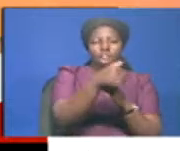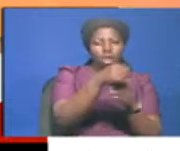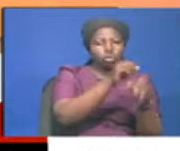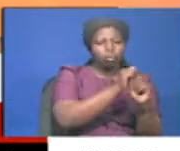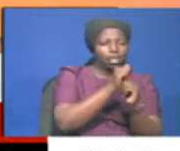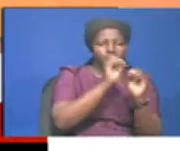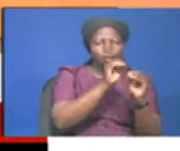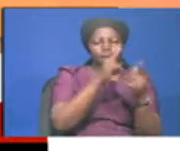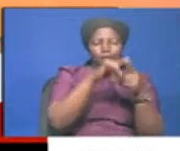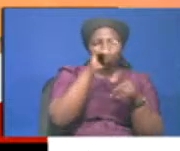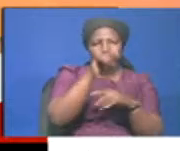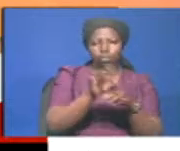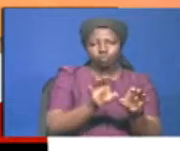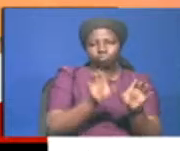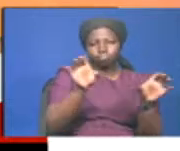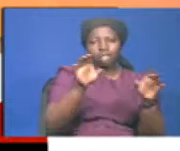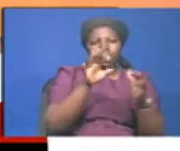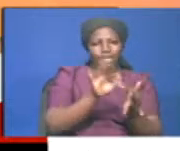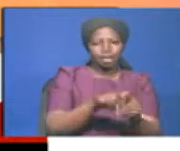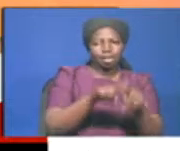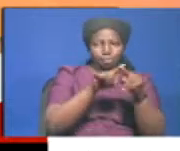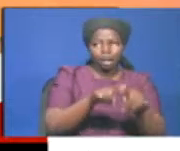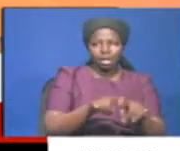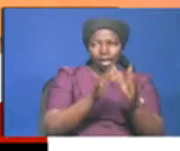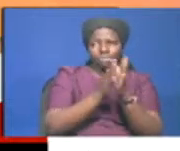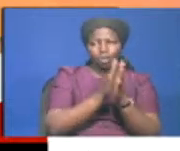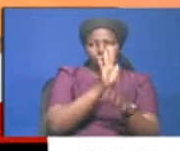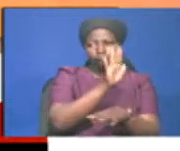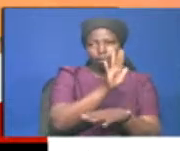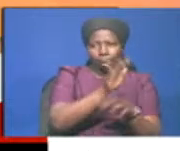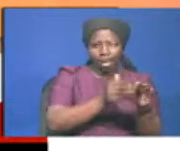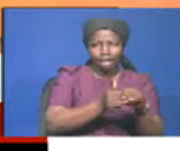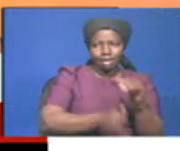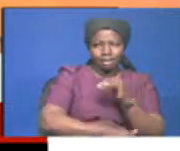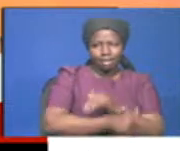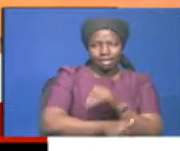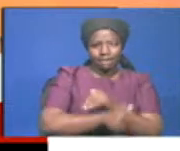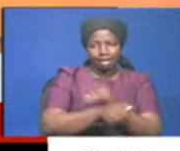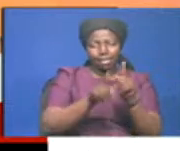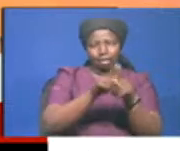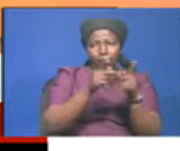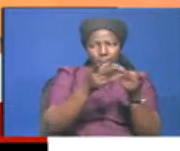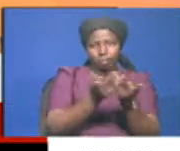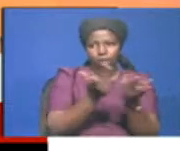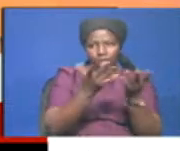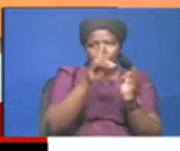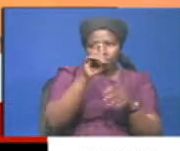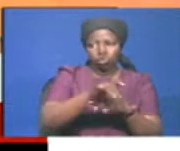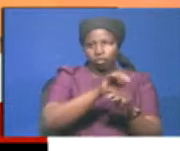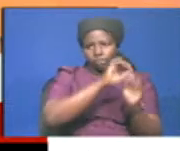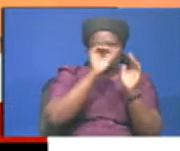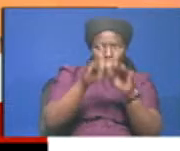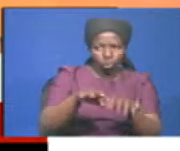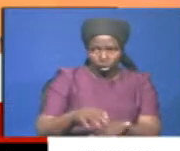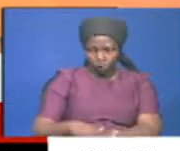umezitenga kulingana na athari yake na pengine mahali ambapo zinastahili kutupwa.